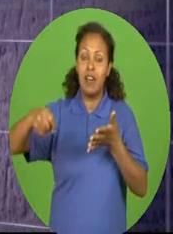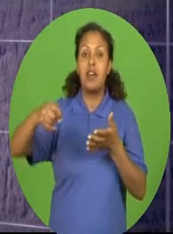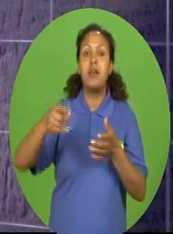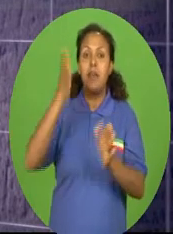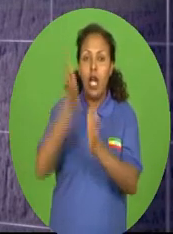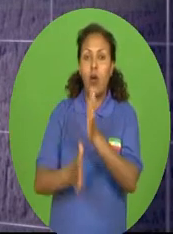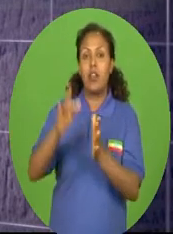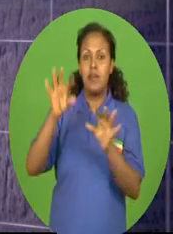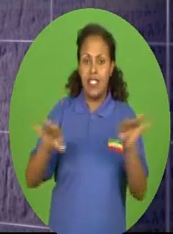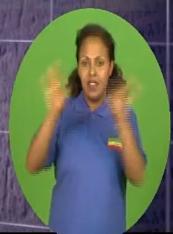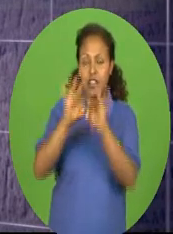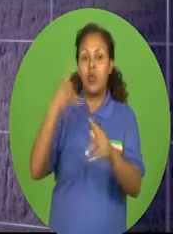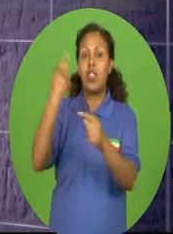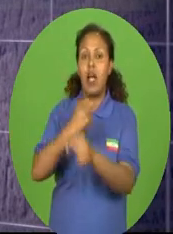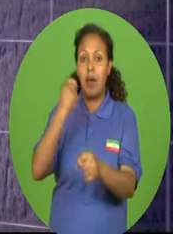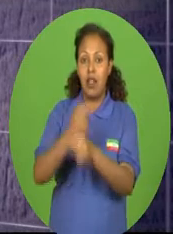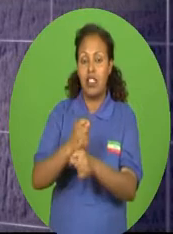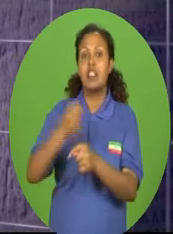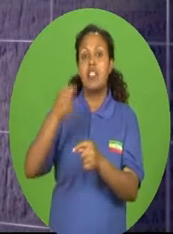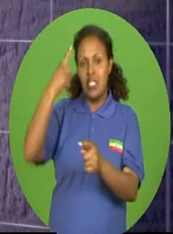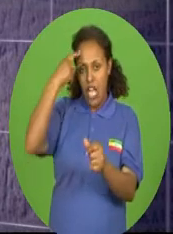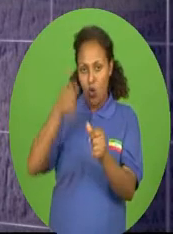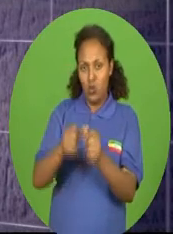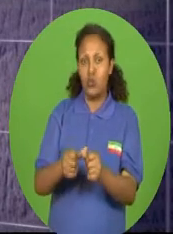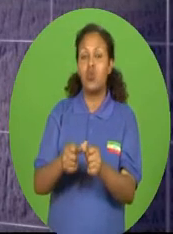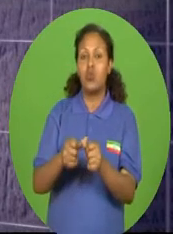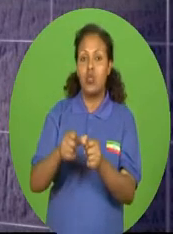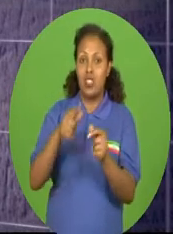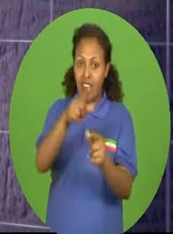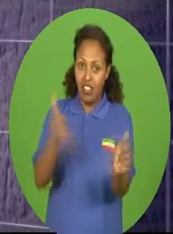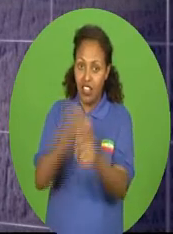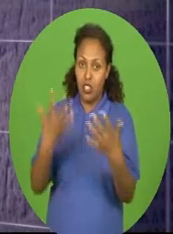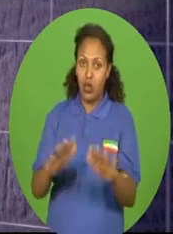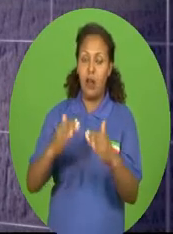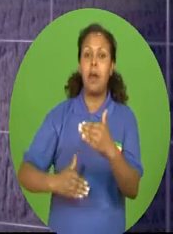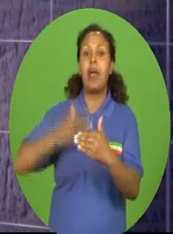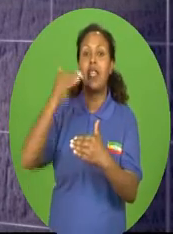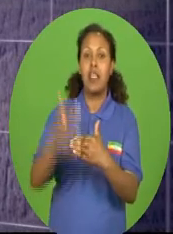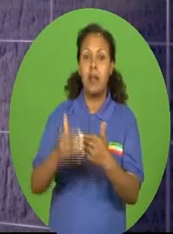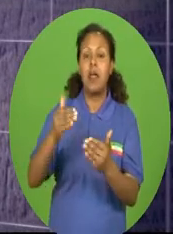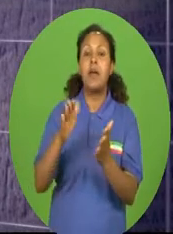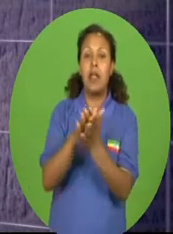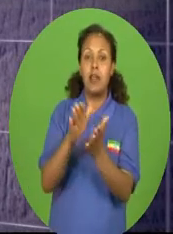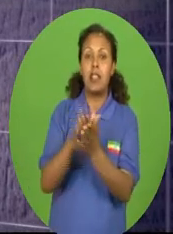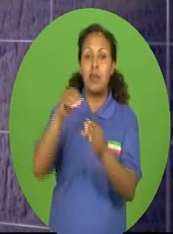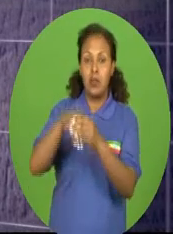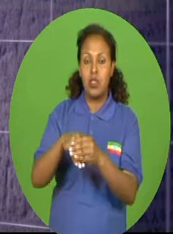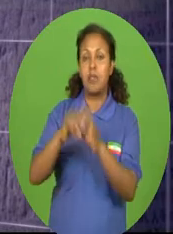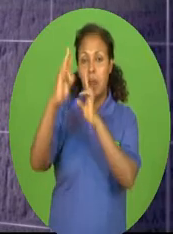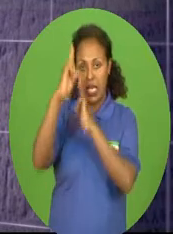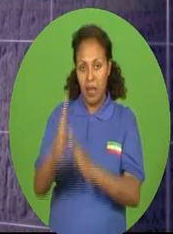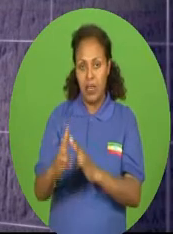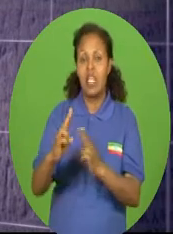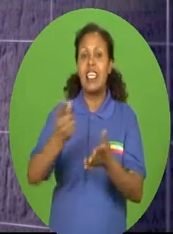ለመጻፍ መከወን የሚያሻቸው ተግባሮችን ሲያወሱ ተከታትላችኋል። በመቀጠልም በትምህርት